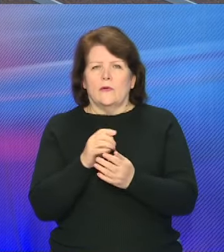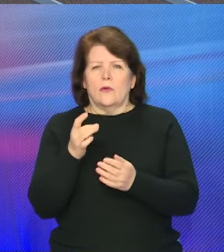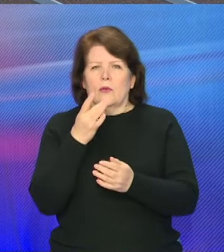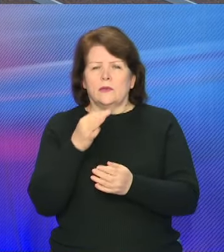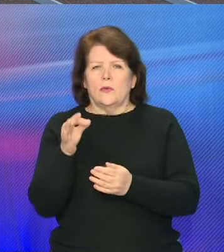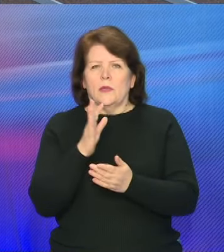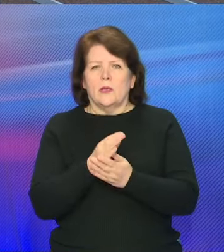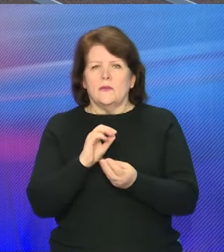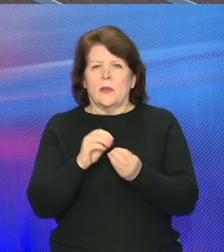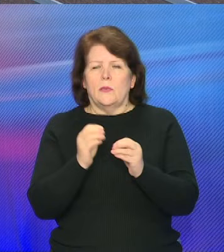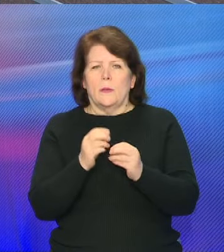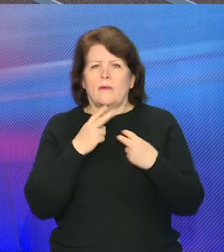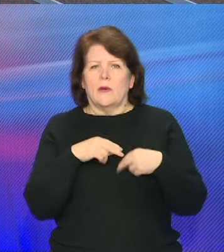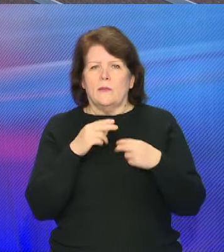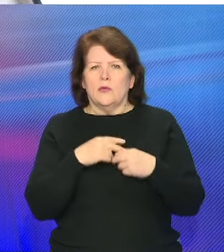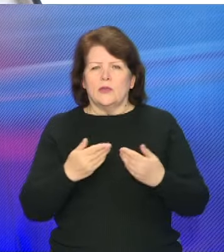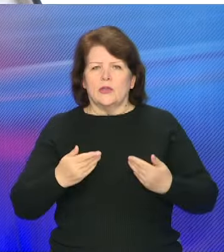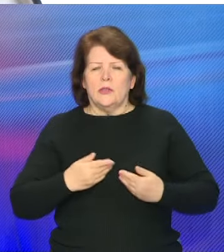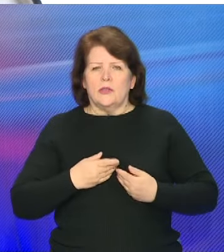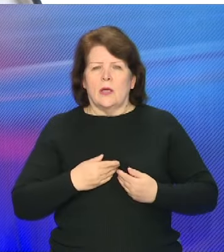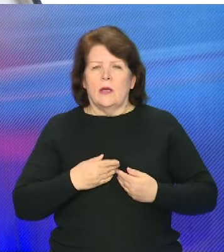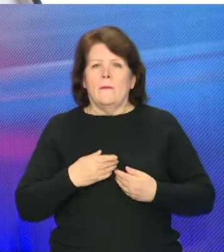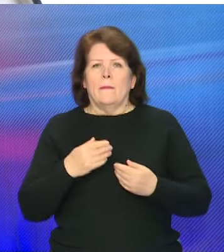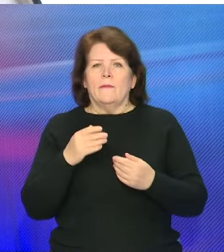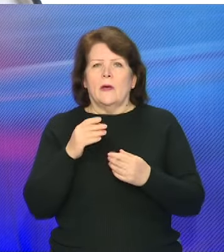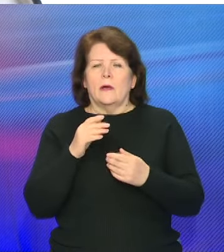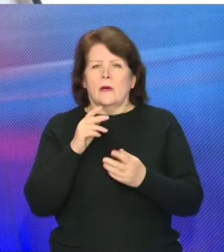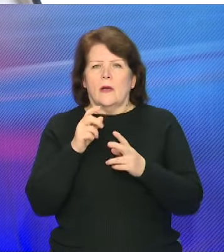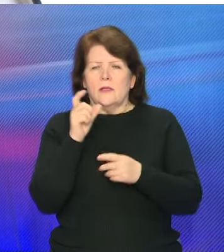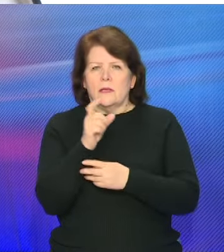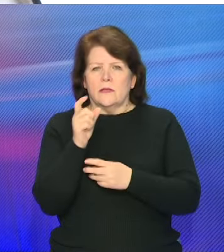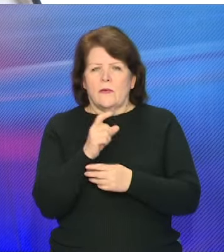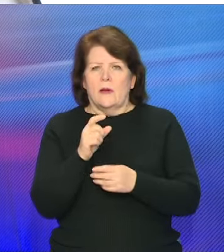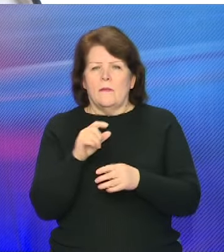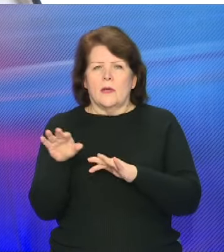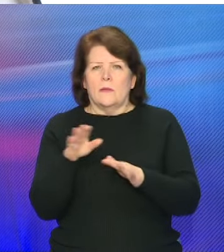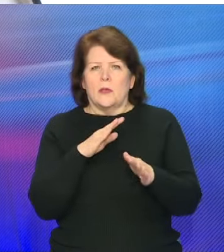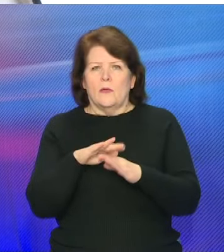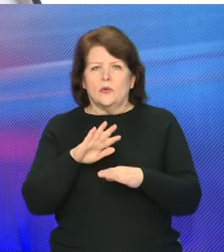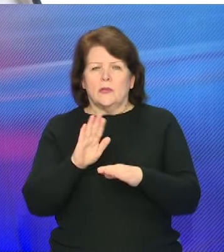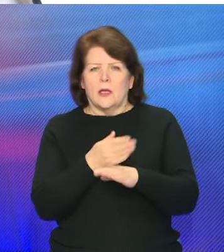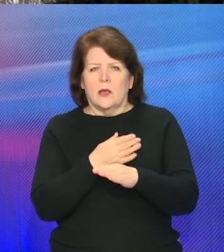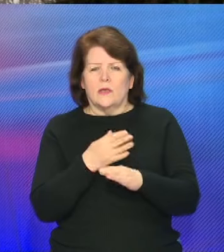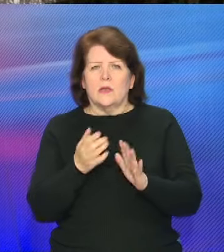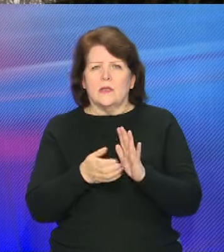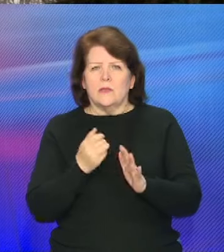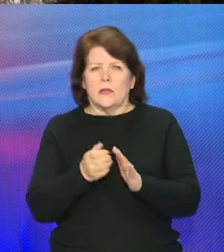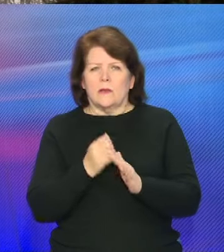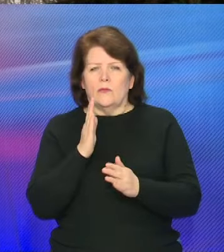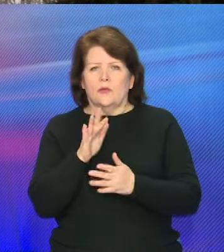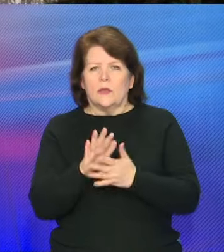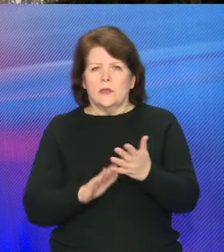проблемы и в работе организации жилево-коммунальной господарки. Мероприемства по устранению выявленных недохопов будут